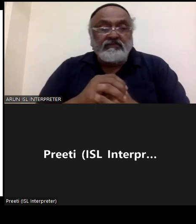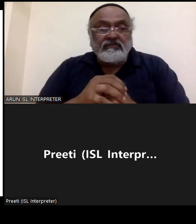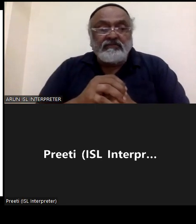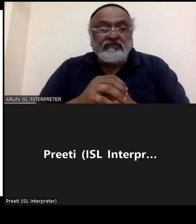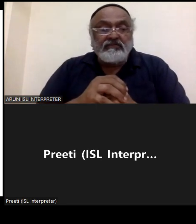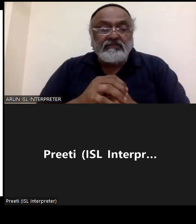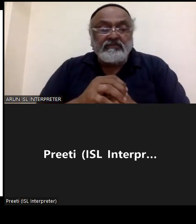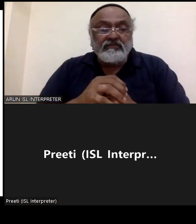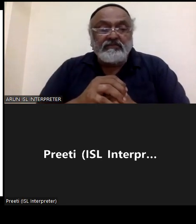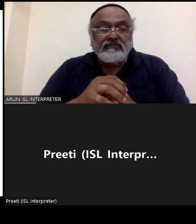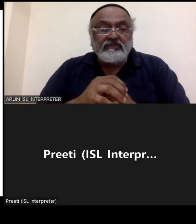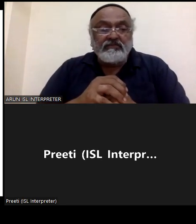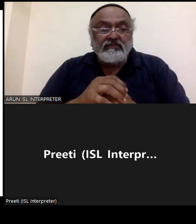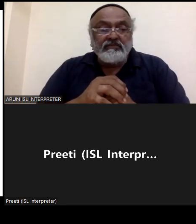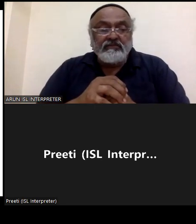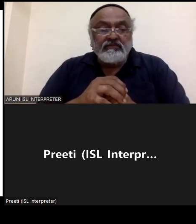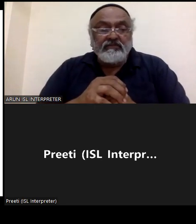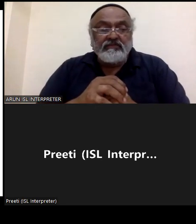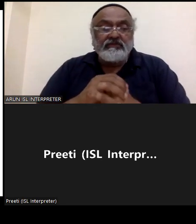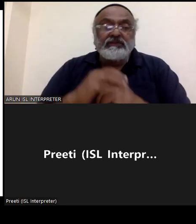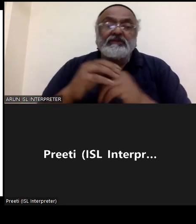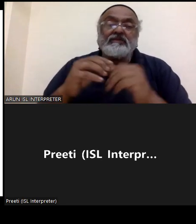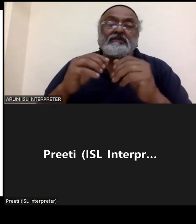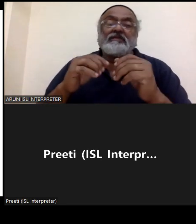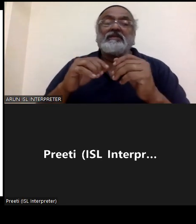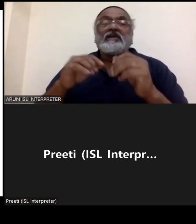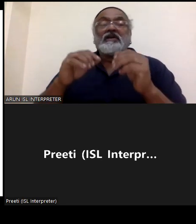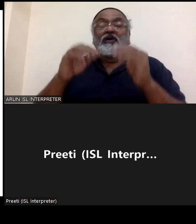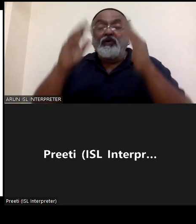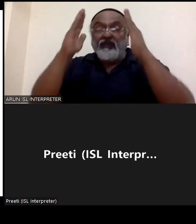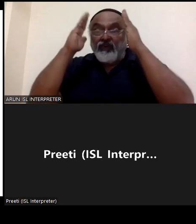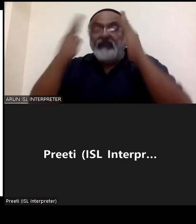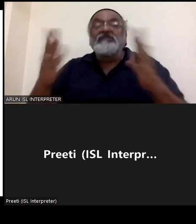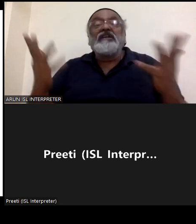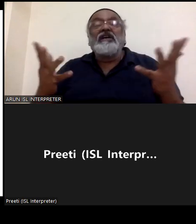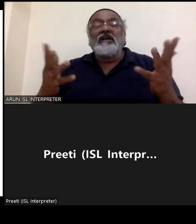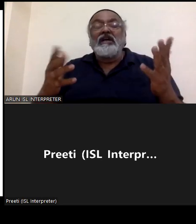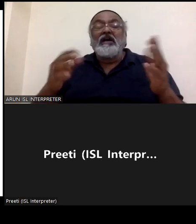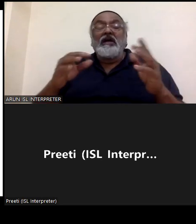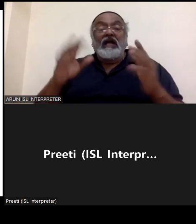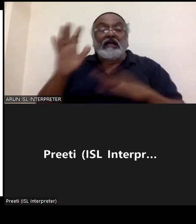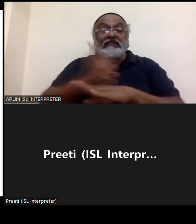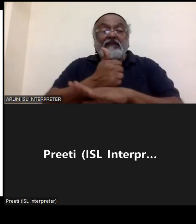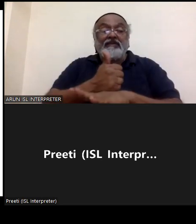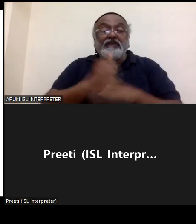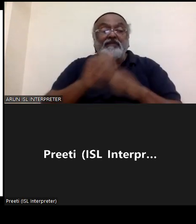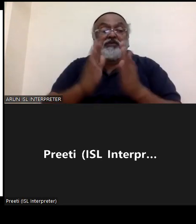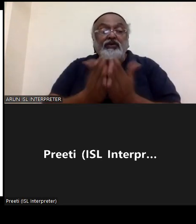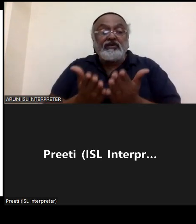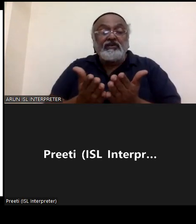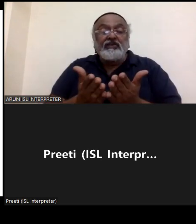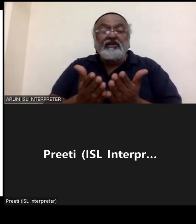इट ओनली डील्स विद एस्टैब्लिशमेंट ऑफ अ ग्रुप एंड अ बिजनेस एंटिटी, सो देर इज लैक ऑफ अ